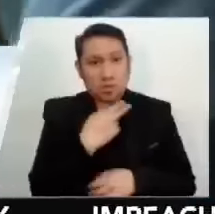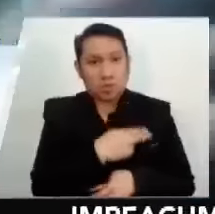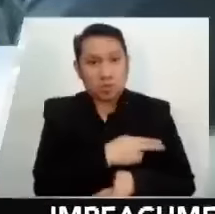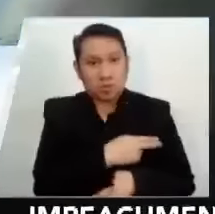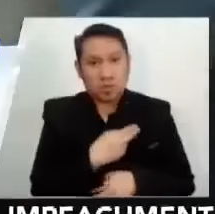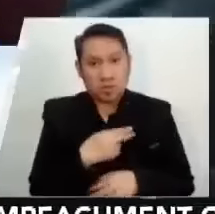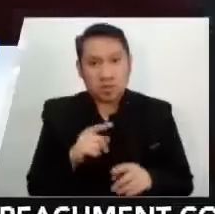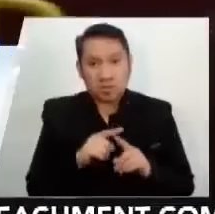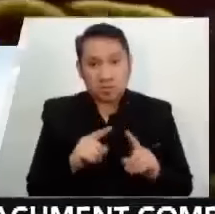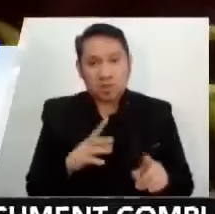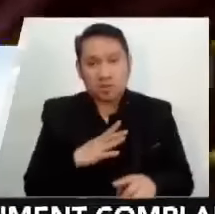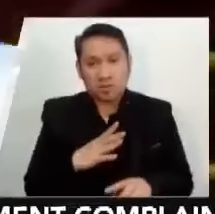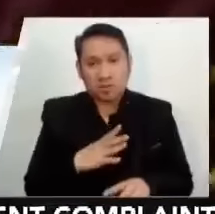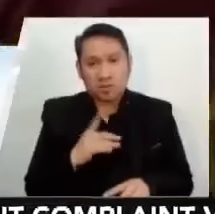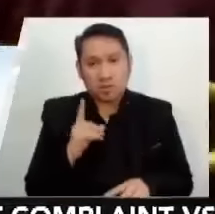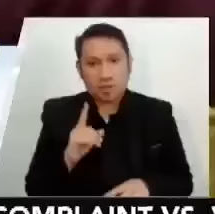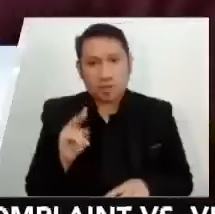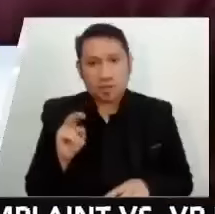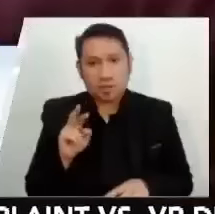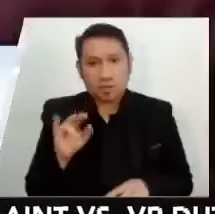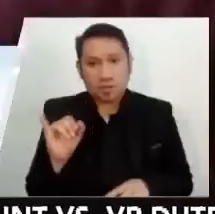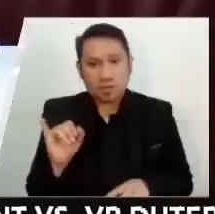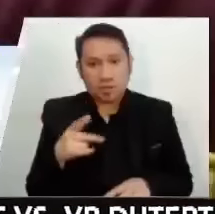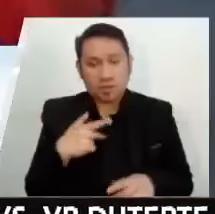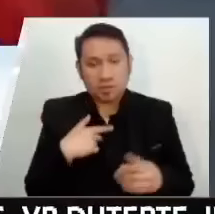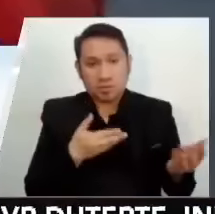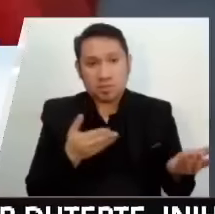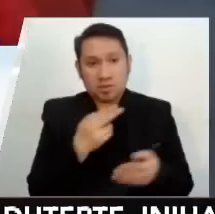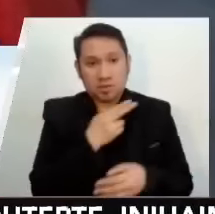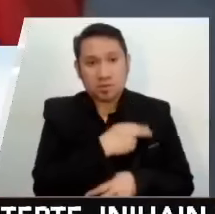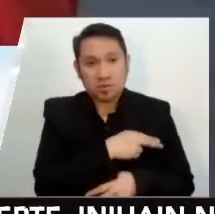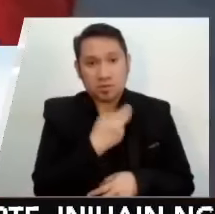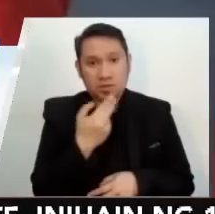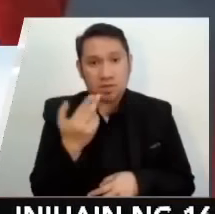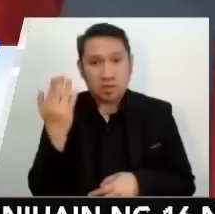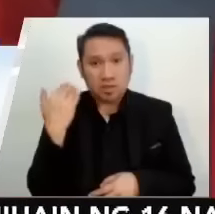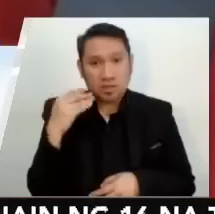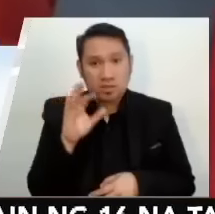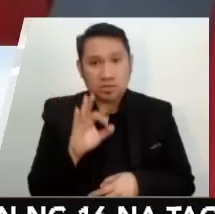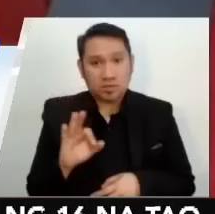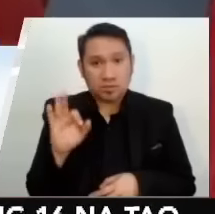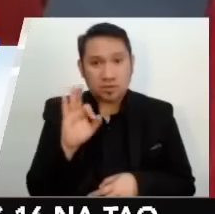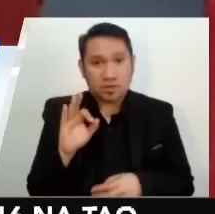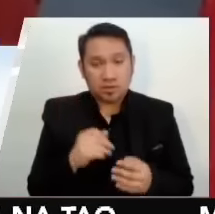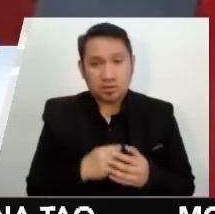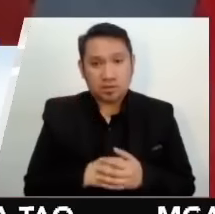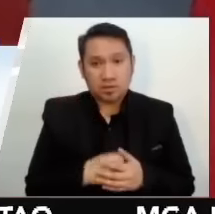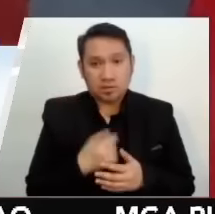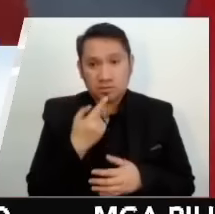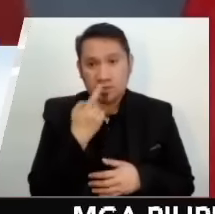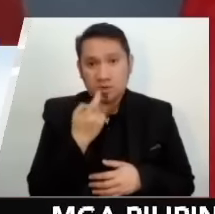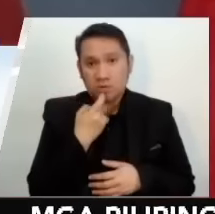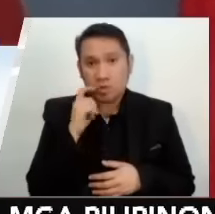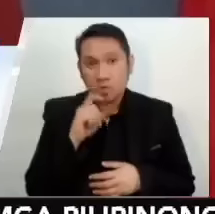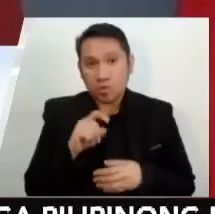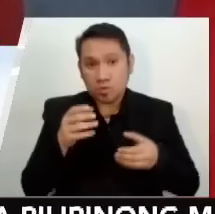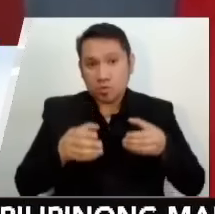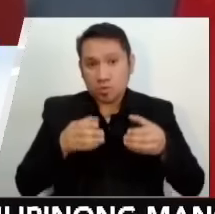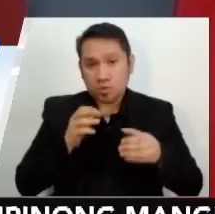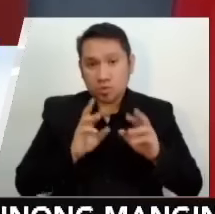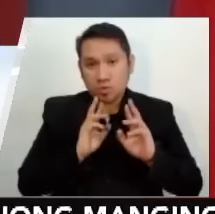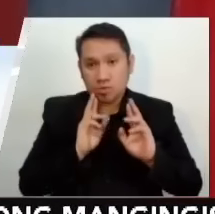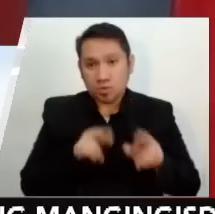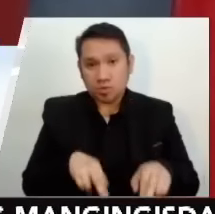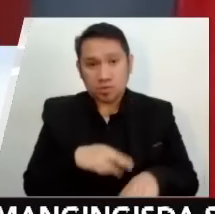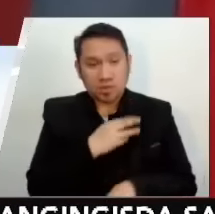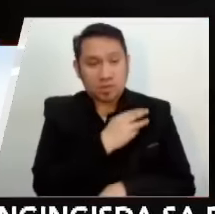ang kondisyon ni Neri na dinala sa ospital nitong nakaraang Biyernes. Arinsunod umano ito sa utos ng korte bilang tugon sa medical evaluation request